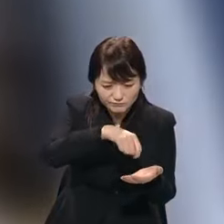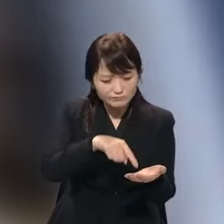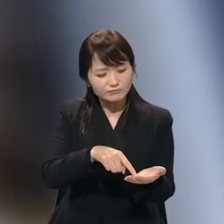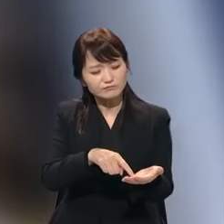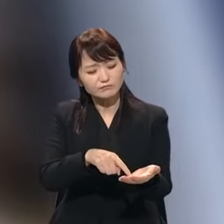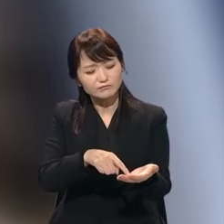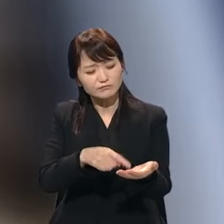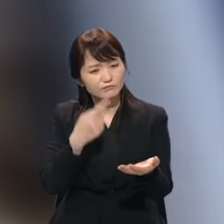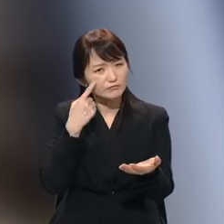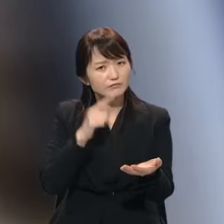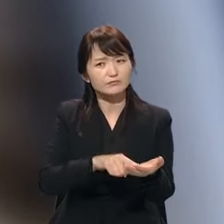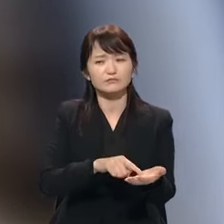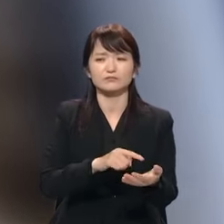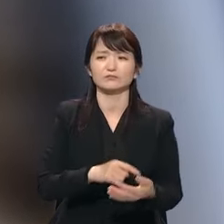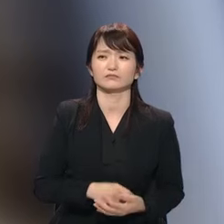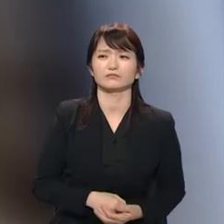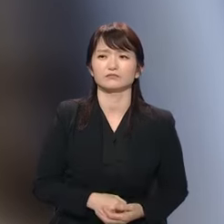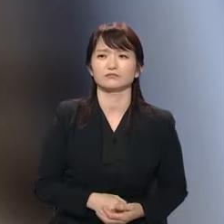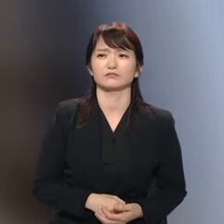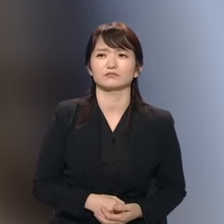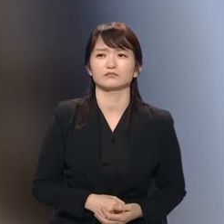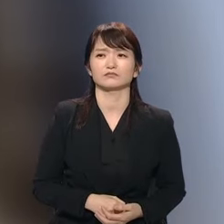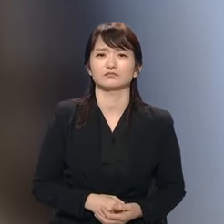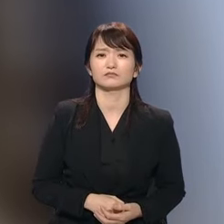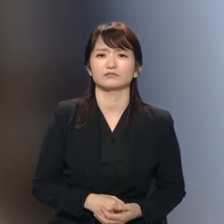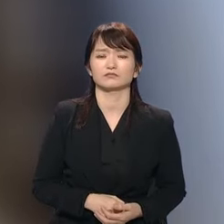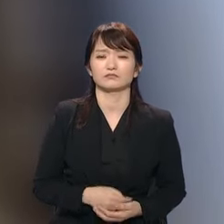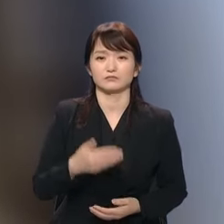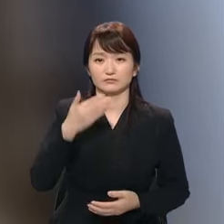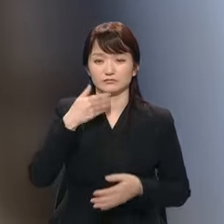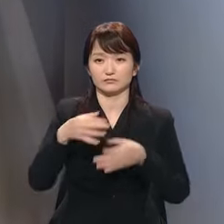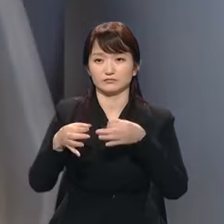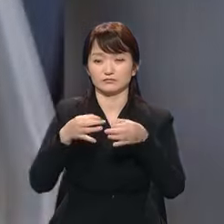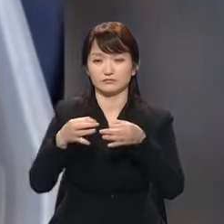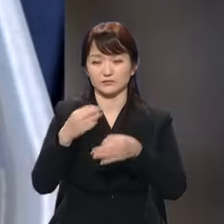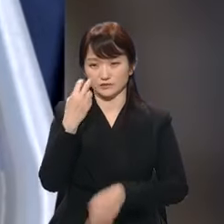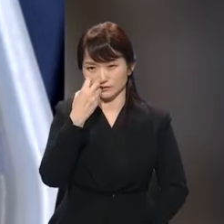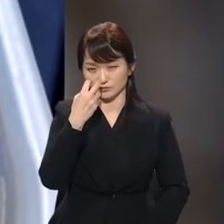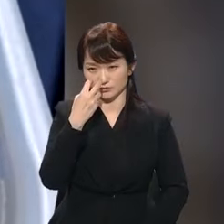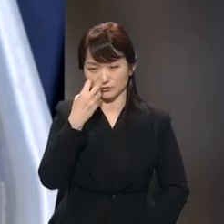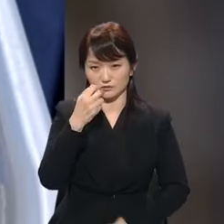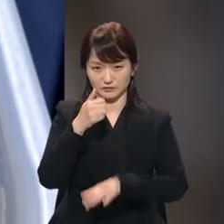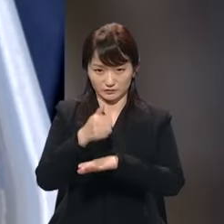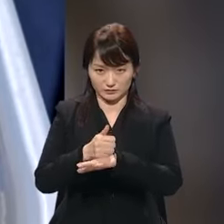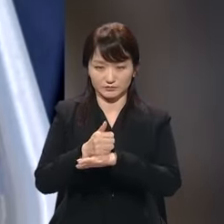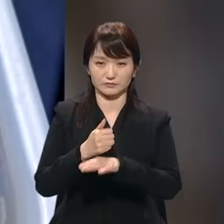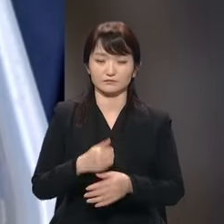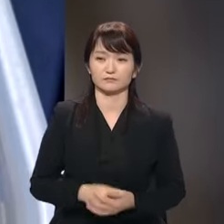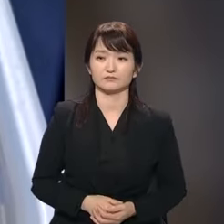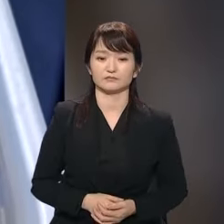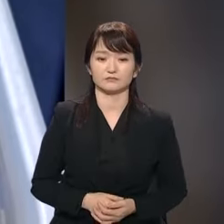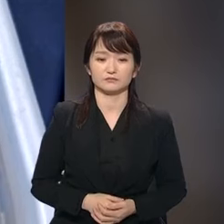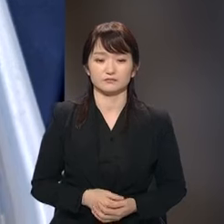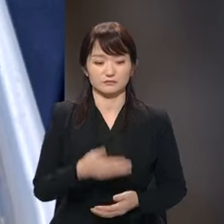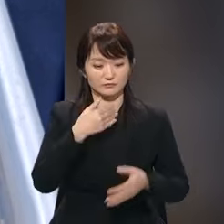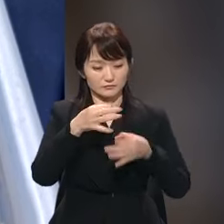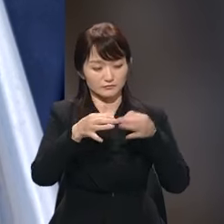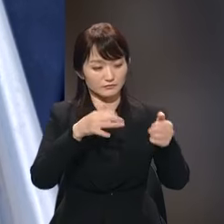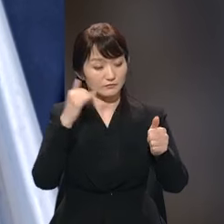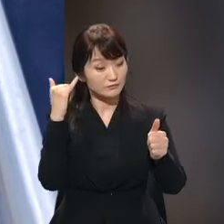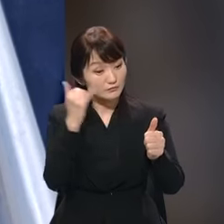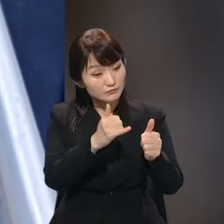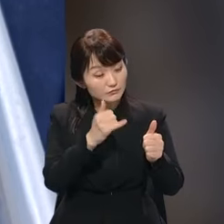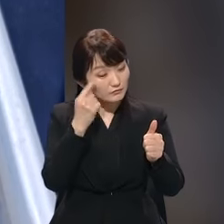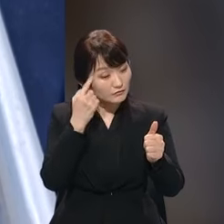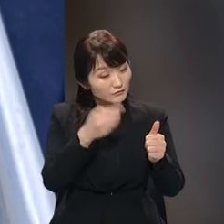모습을 드러내더라는 거죠. 그렇습니다. 그래서 실제 이제 식당을 취재한 결과 제작진이 그쪽에다 연락해서 물어보니까